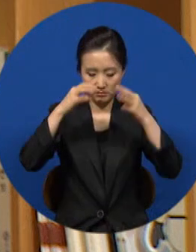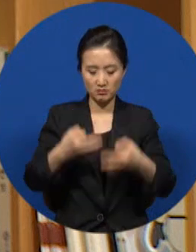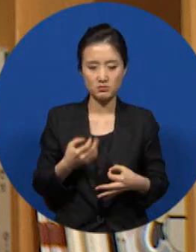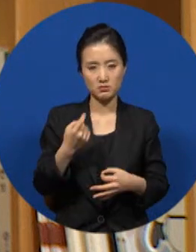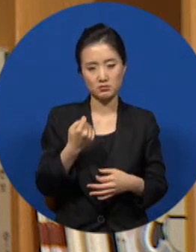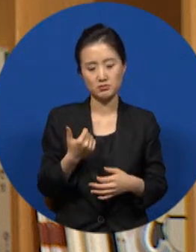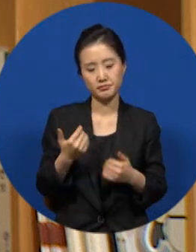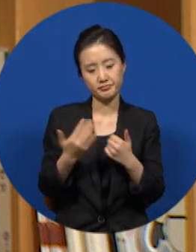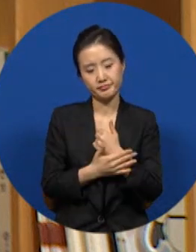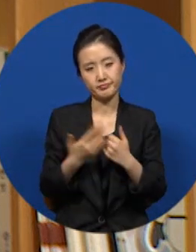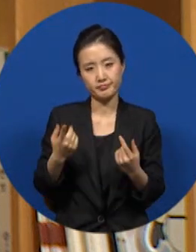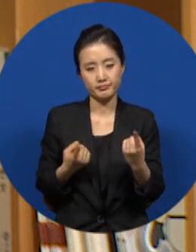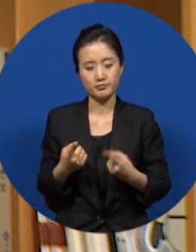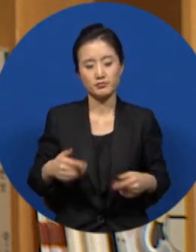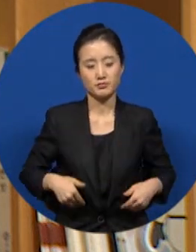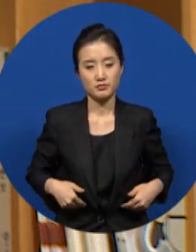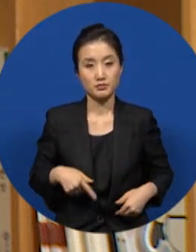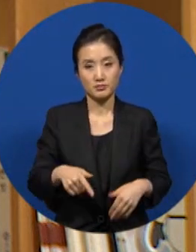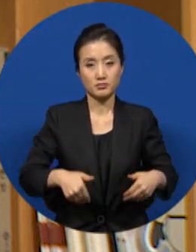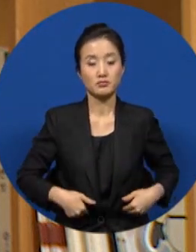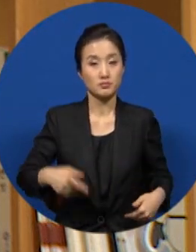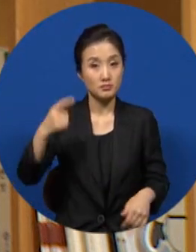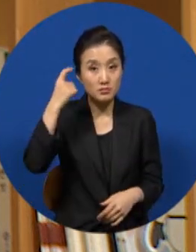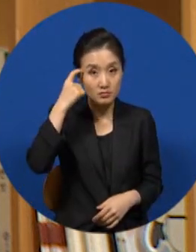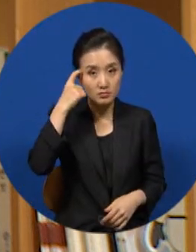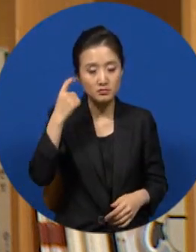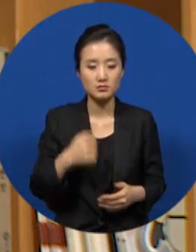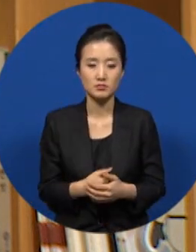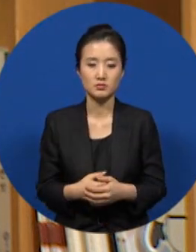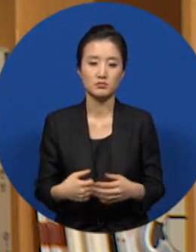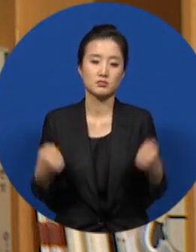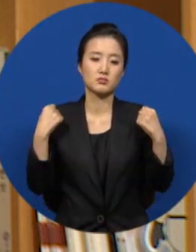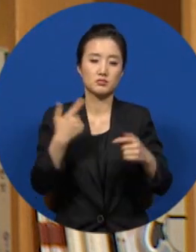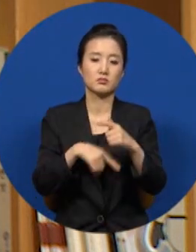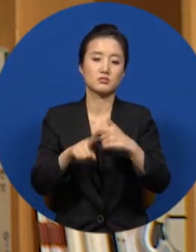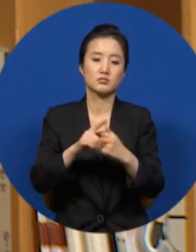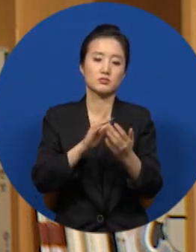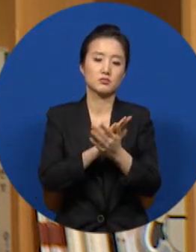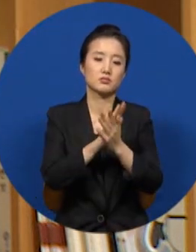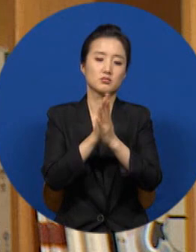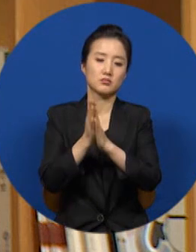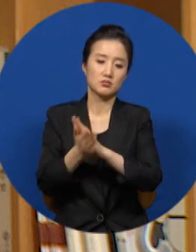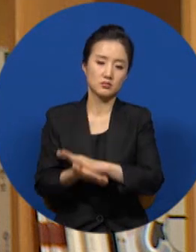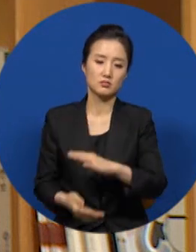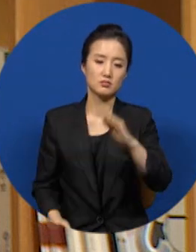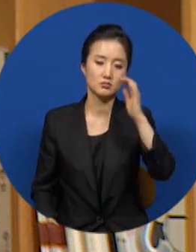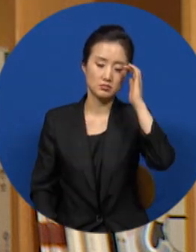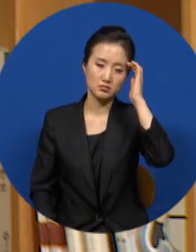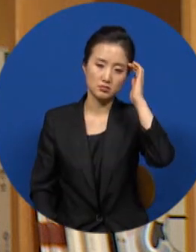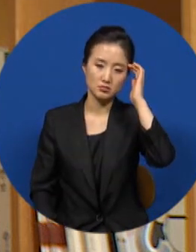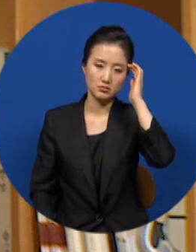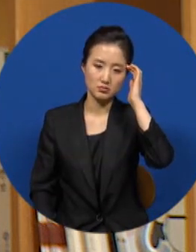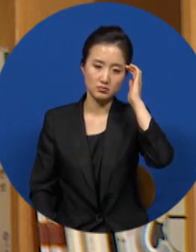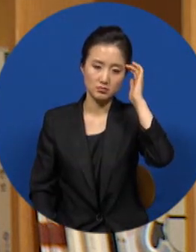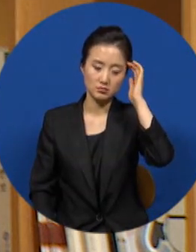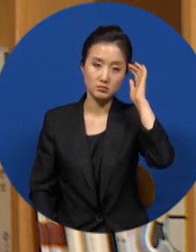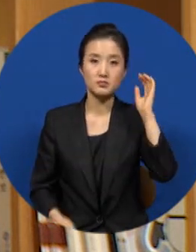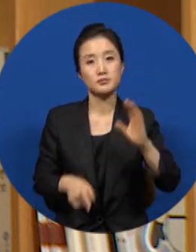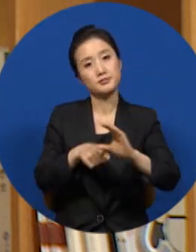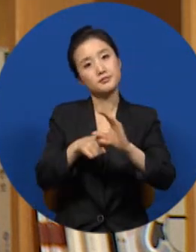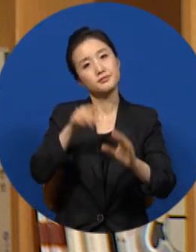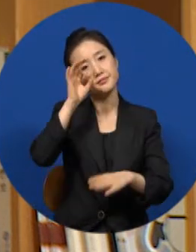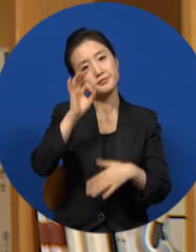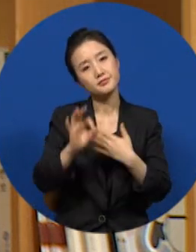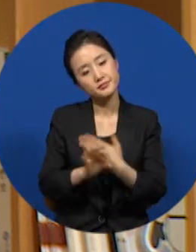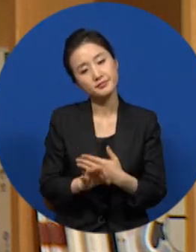될 모양입니다. 그게 왜 달래야 되냐면 그렇게 해야 기운이 좋아진다고 합니다. 그 사주에는 이런 얘기가 있어요.